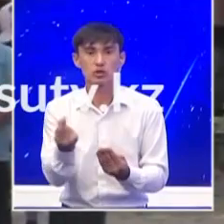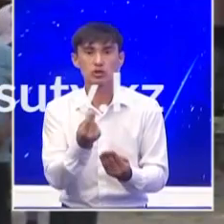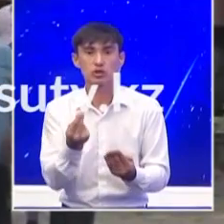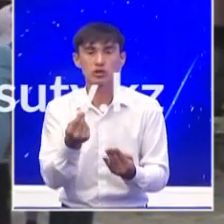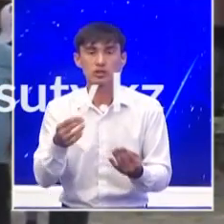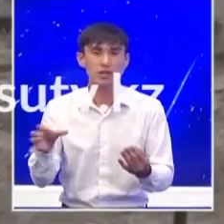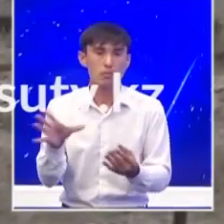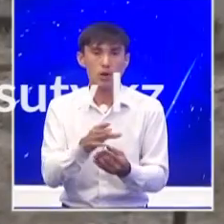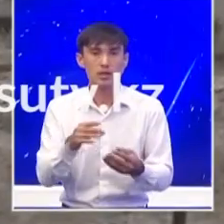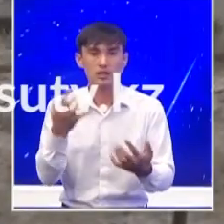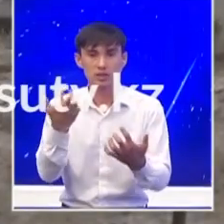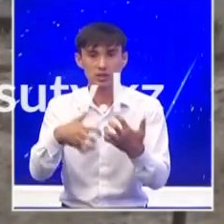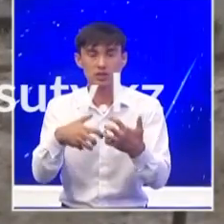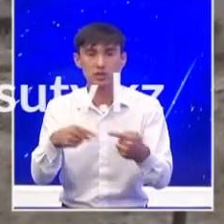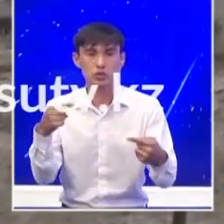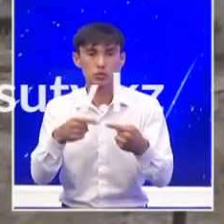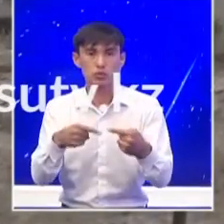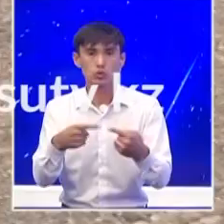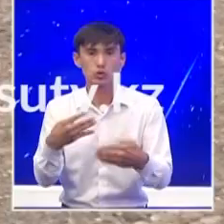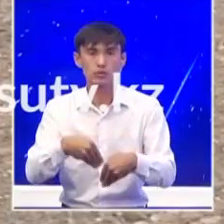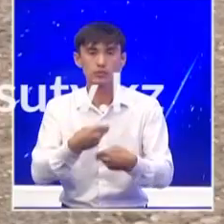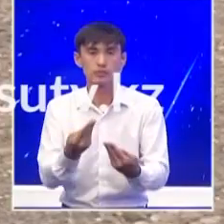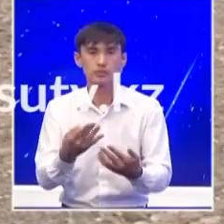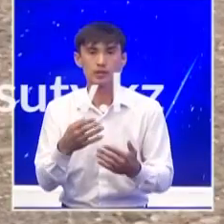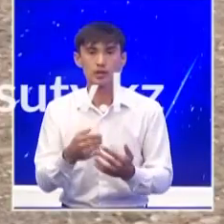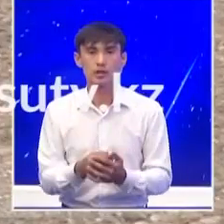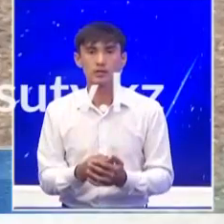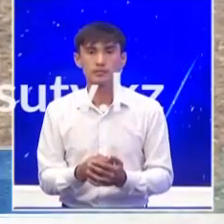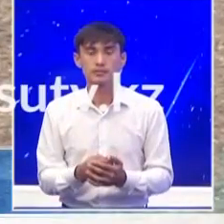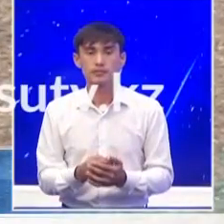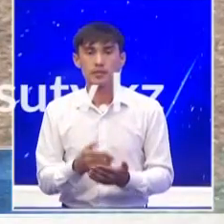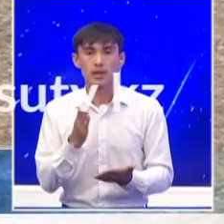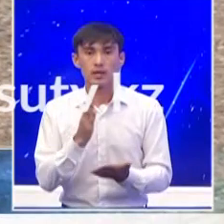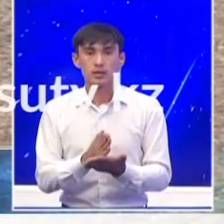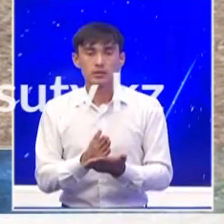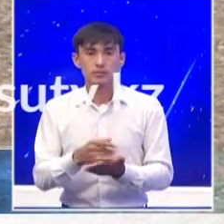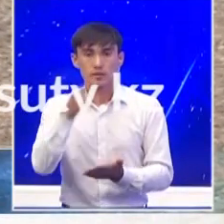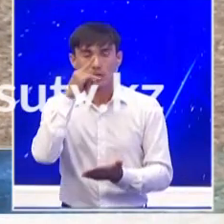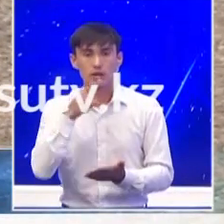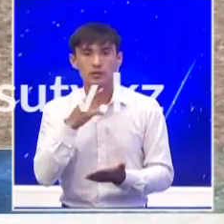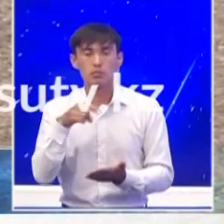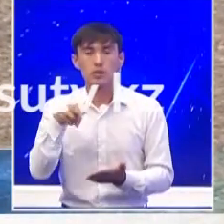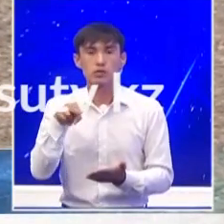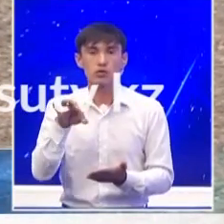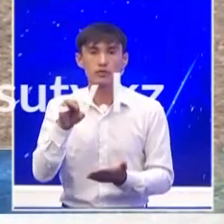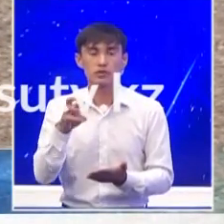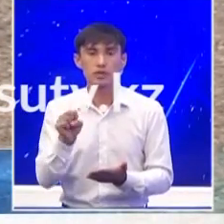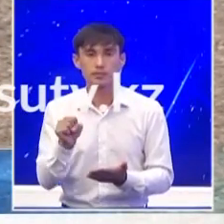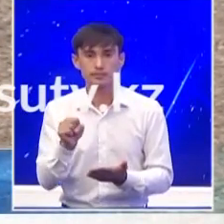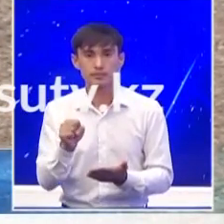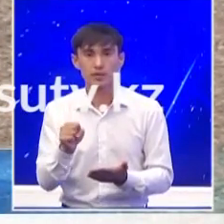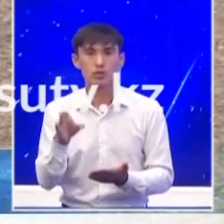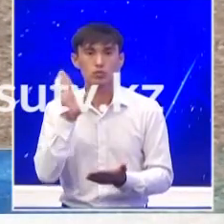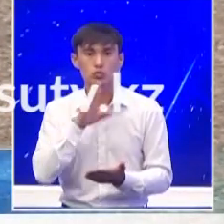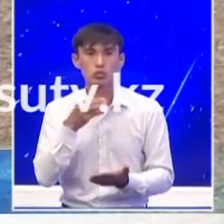дейін есебі анық дейді ұйымдастырушылар. Судында сұрау бар деген бір жақсы сөзіміз бар ғой. Сол сияқты бәрінің орны